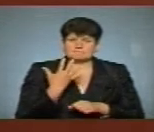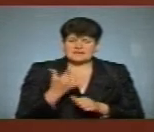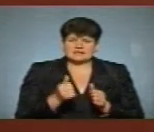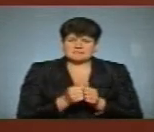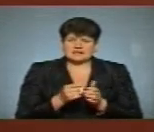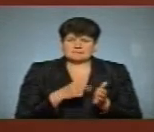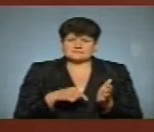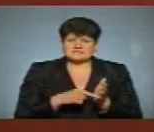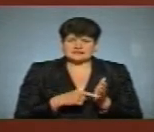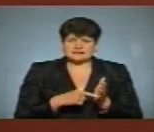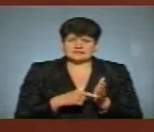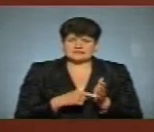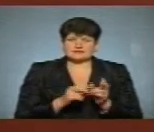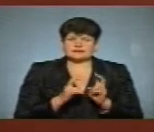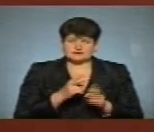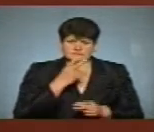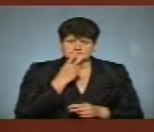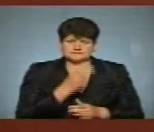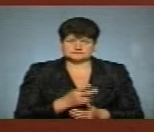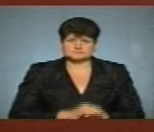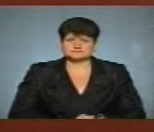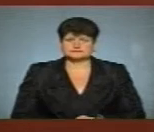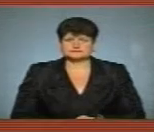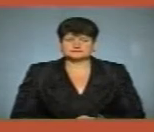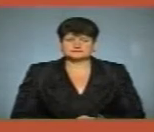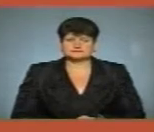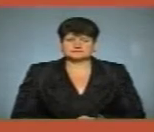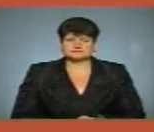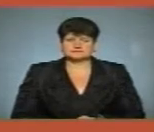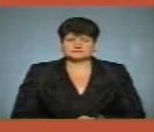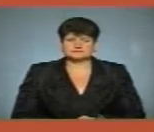приміських електричок. Більше у сюжеті Анжели Шови.